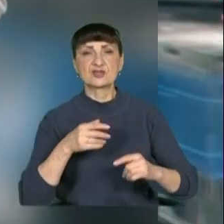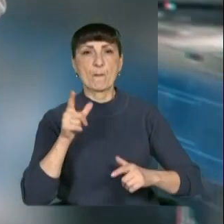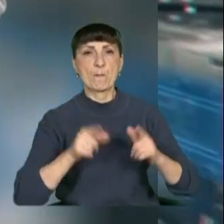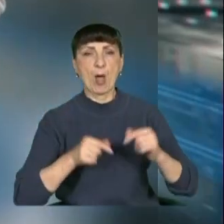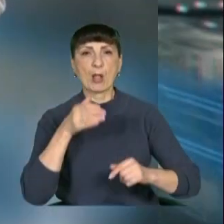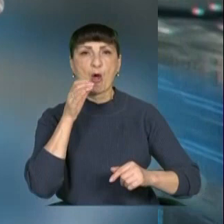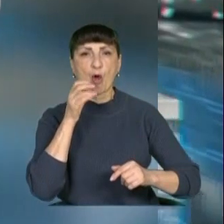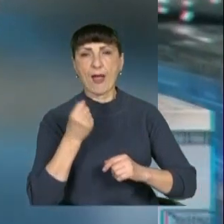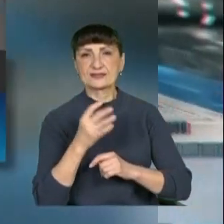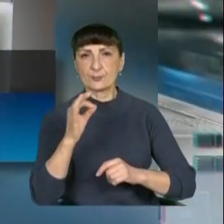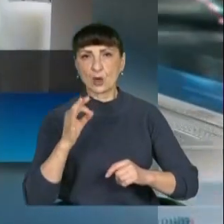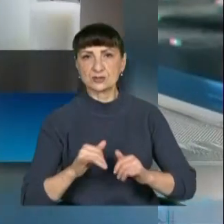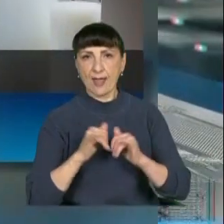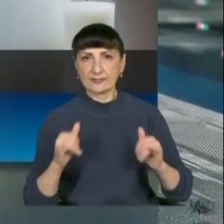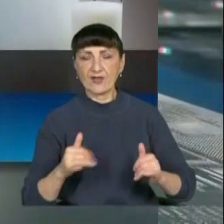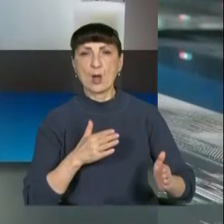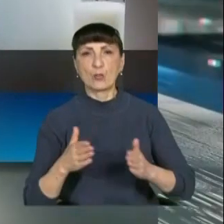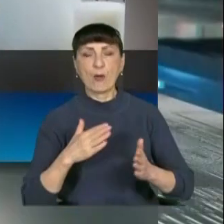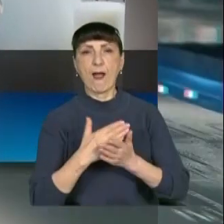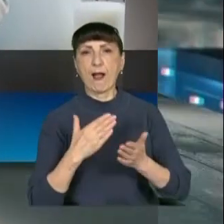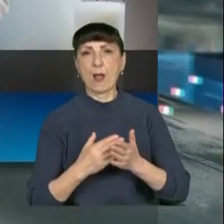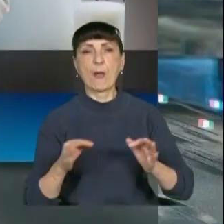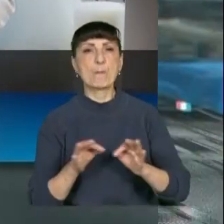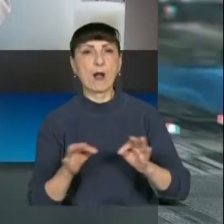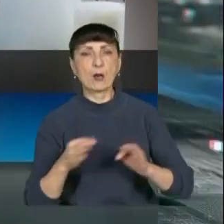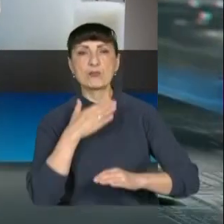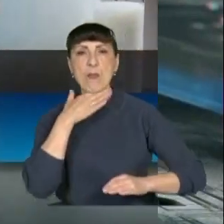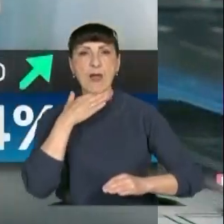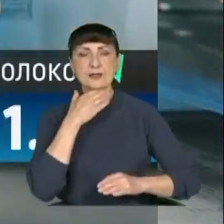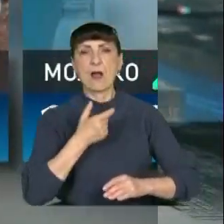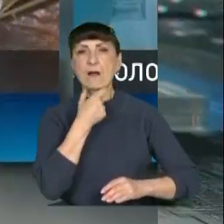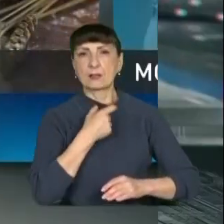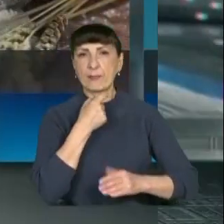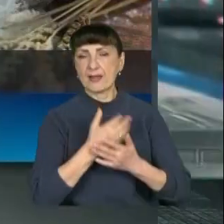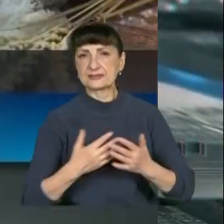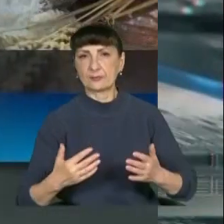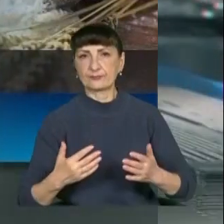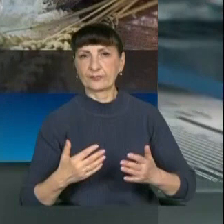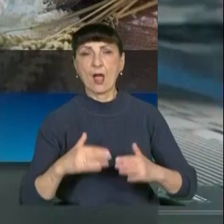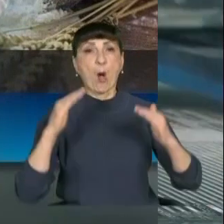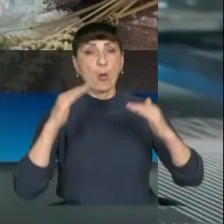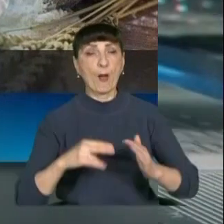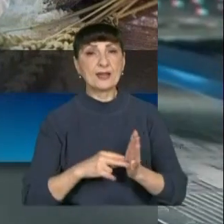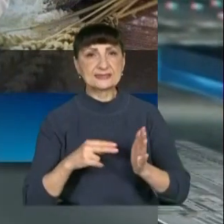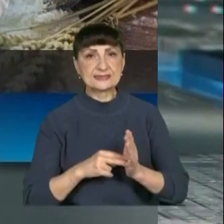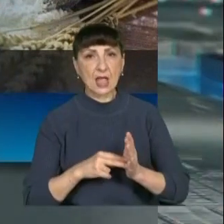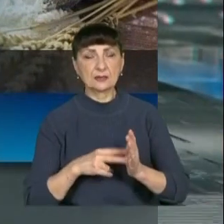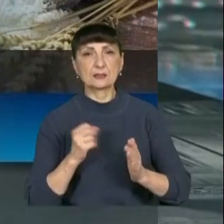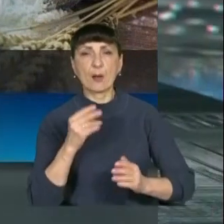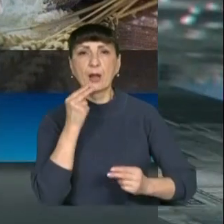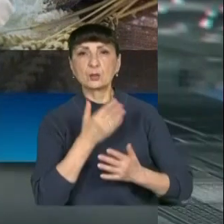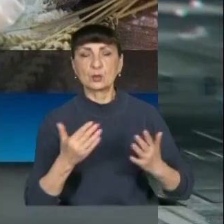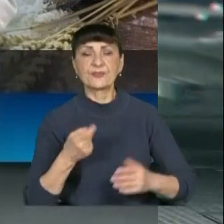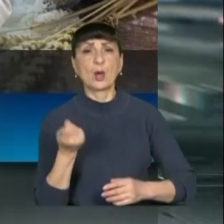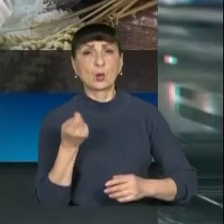более 11%. Далее идут мука, хлеб, макаронные, мясные и колбасные изделия. А вот упали цены на следующие товары.